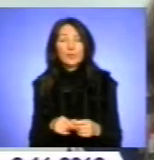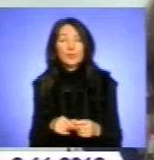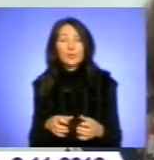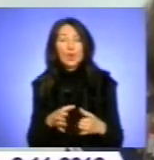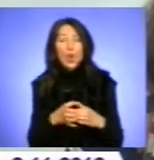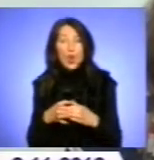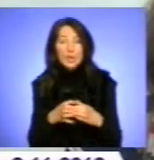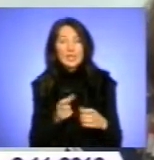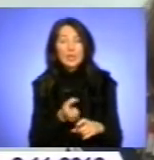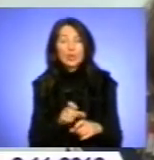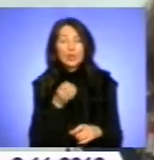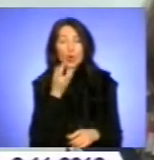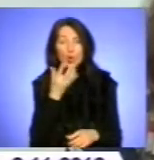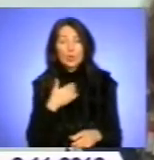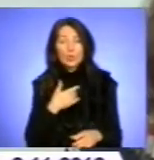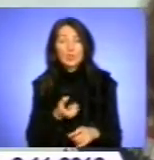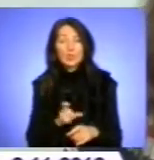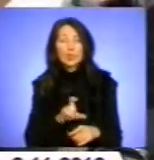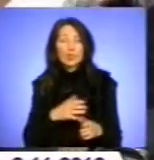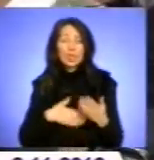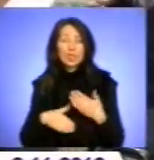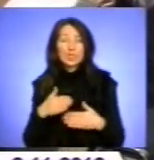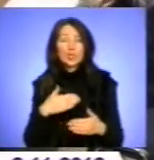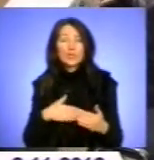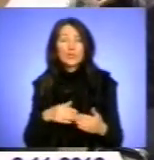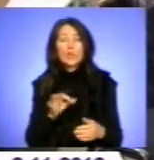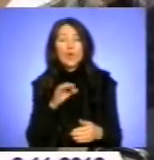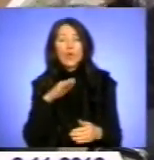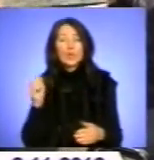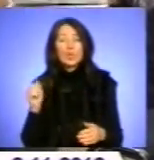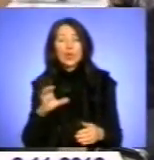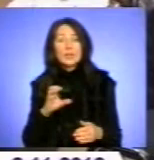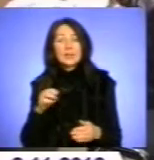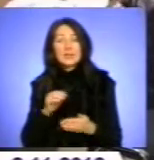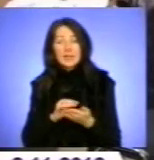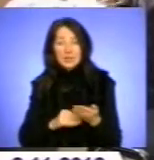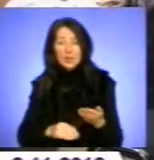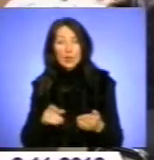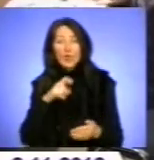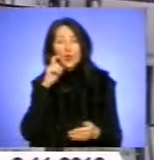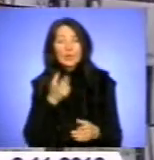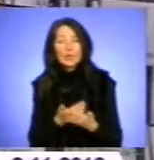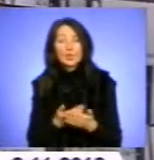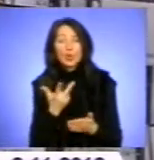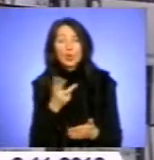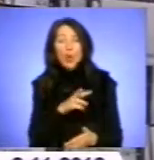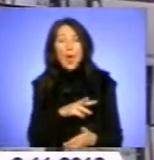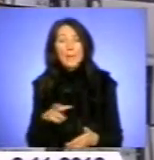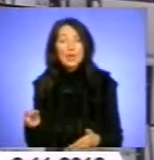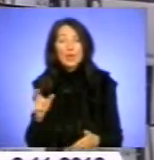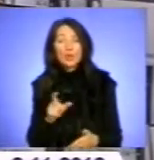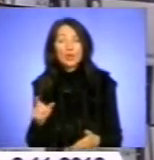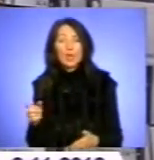колектив загалом дуже хороший, мене це дуже тішить. За офіційною статистикою, в Україні близько 3 мільйонів людей з